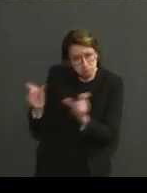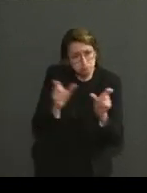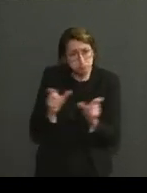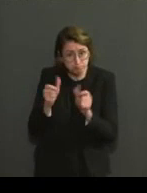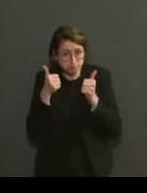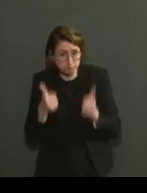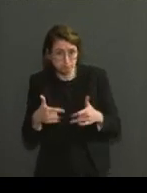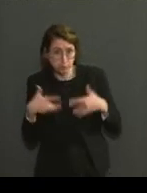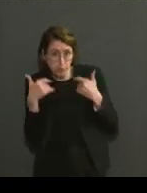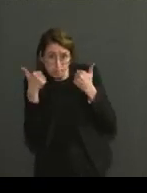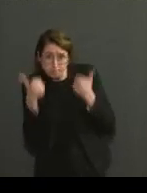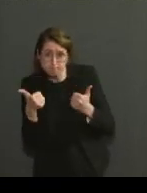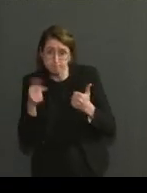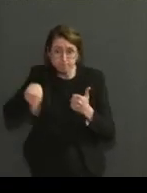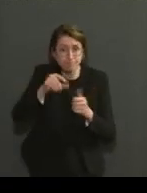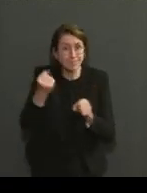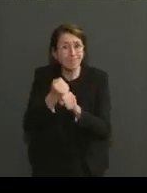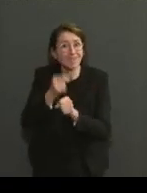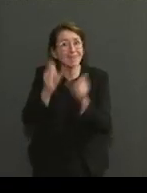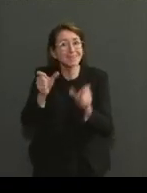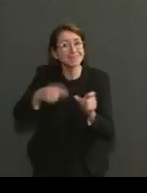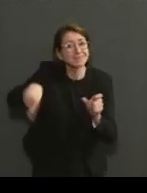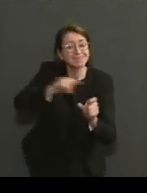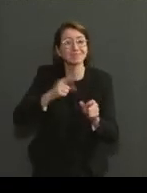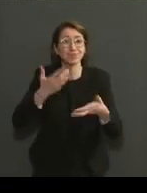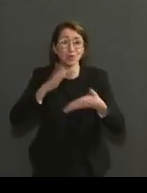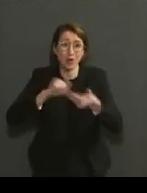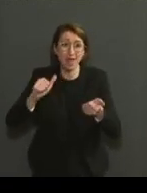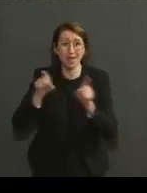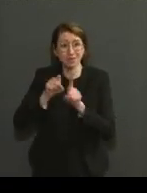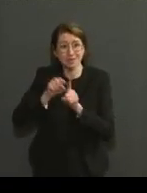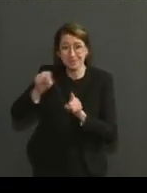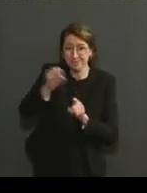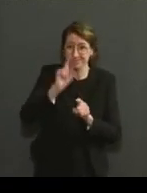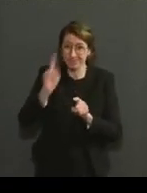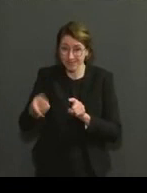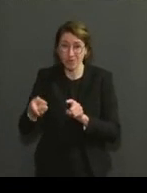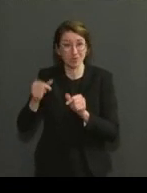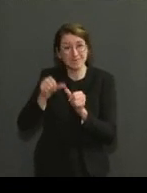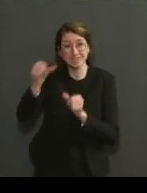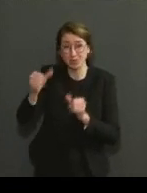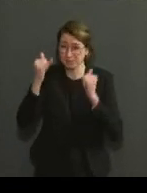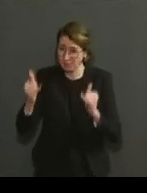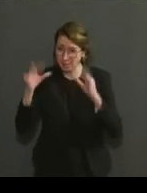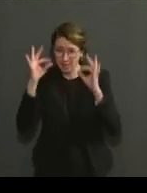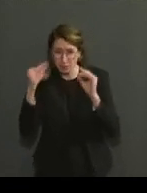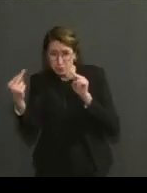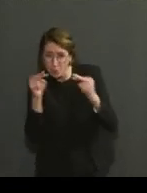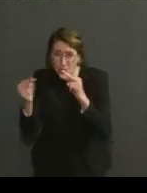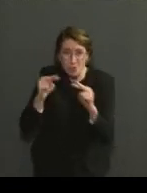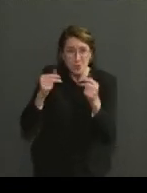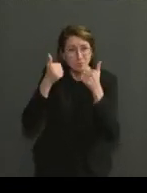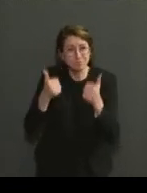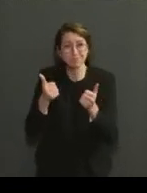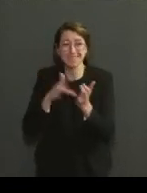attentifs au bien-être des employés, des collègues, même à distance. Faites preuve de créativité pour maintenir l'esprit